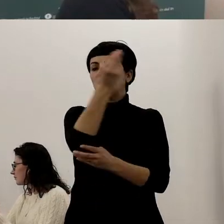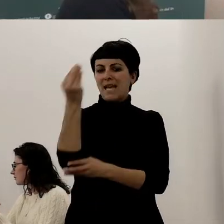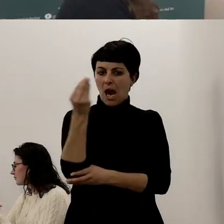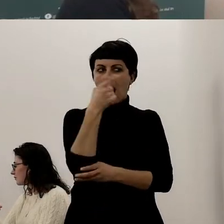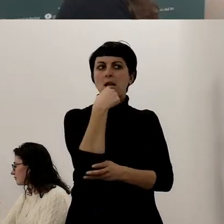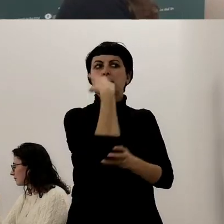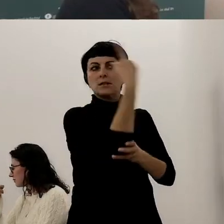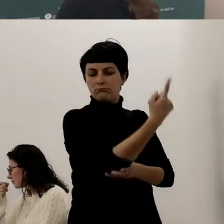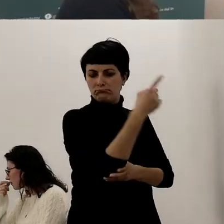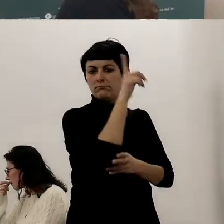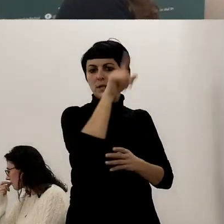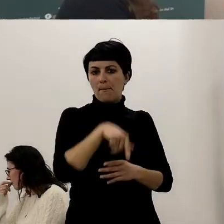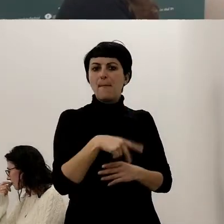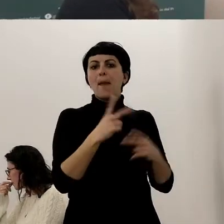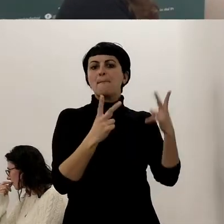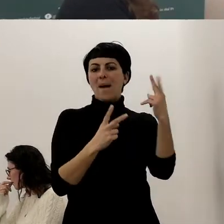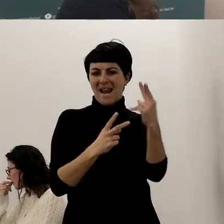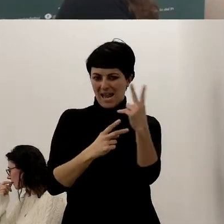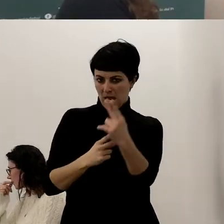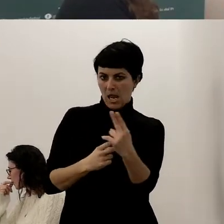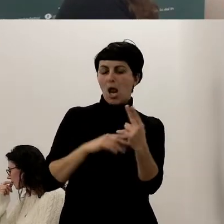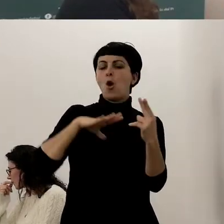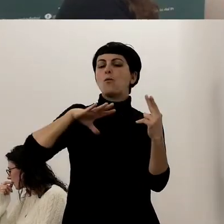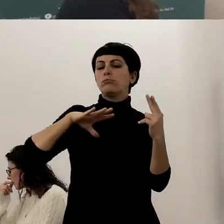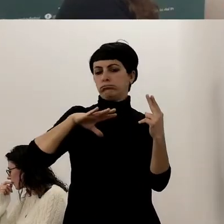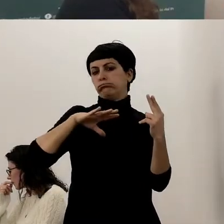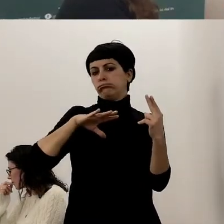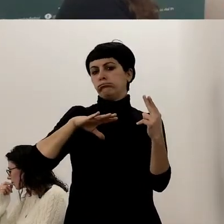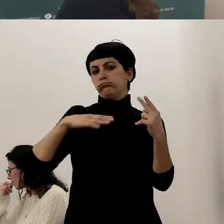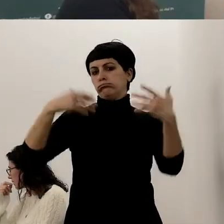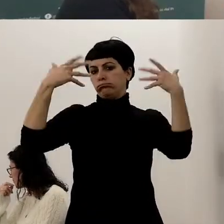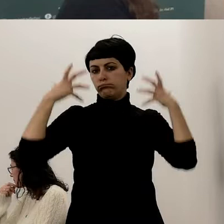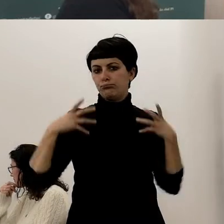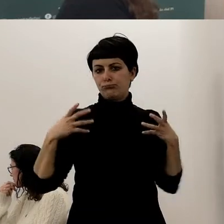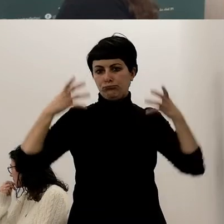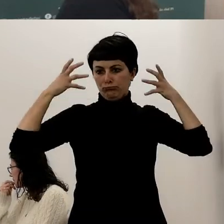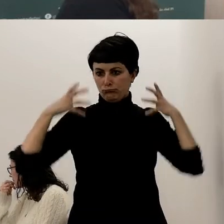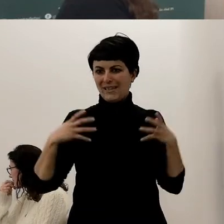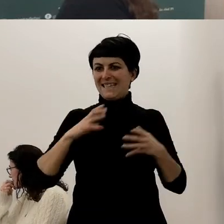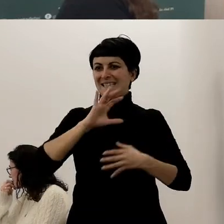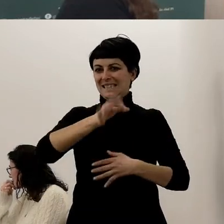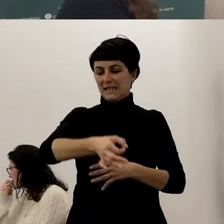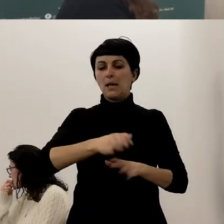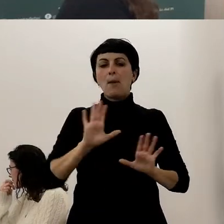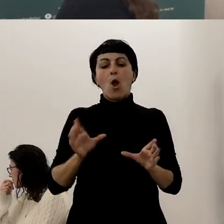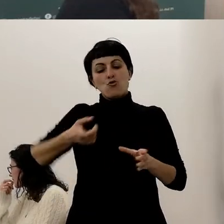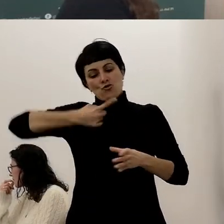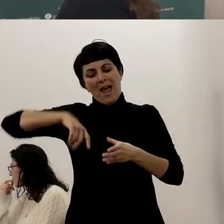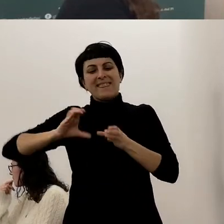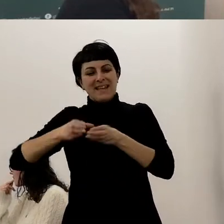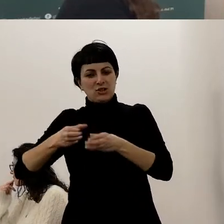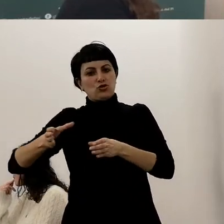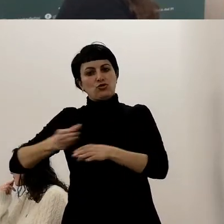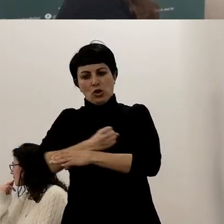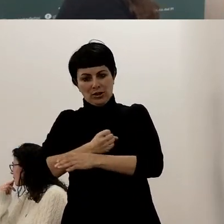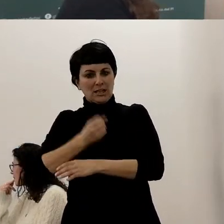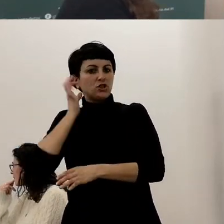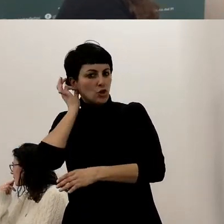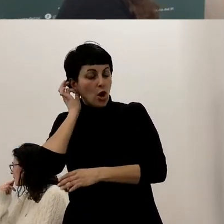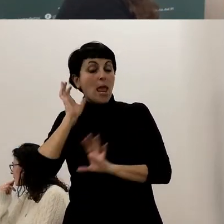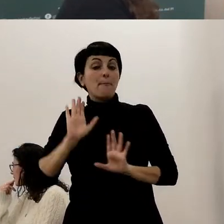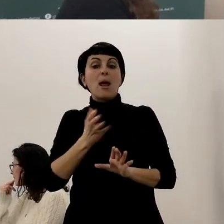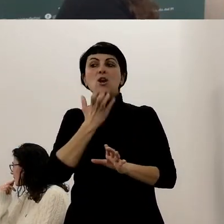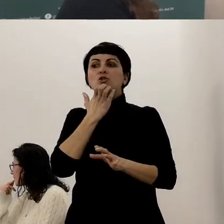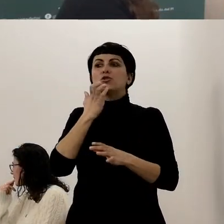altres parelles de gegants. A nosaltres, a la nostra colla, perquè ja tots som noies, no? Però també ens passa una mica això, quan anem